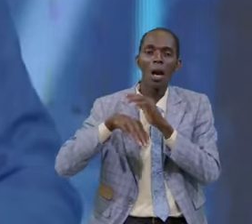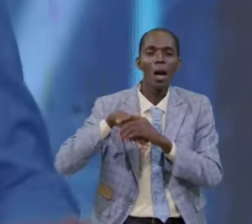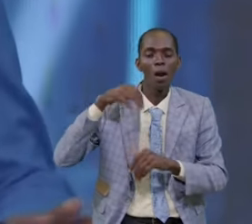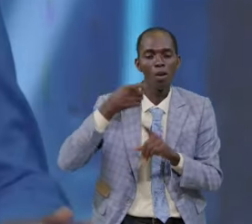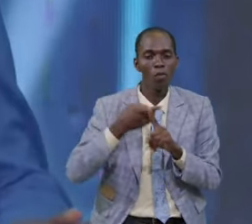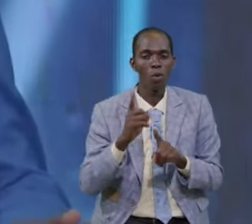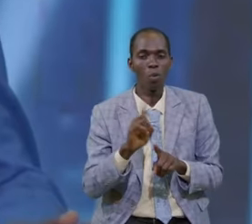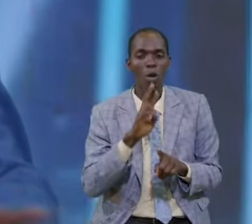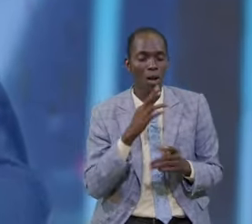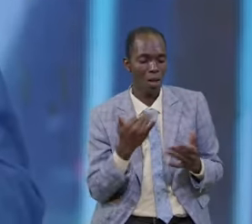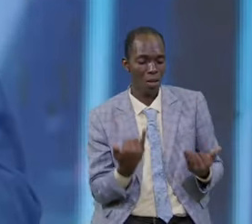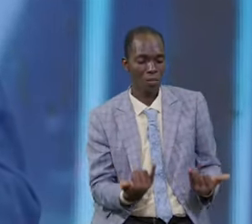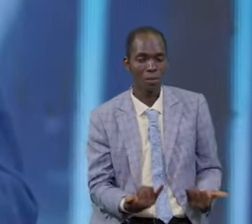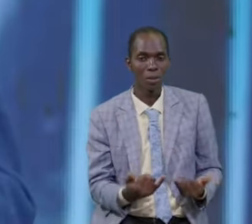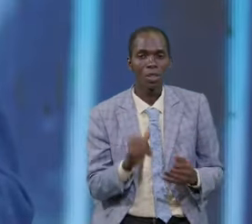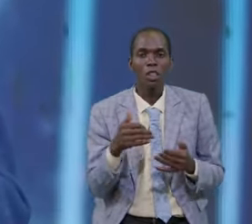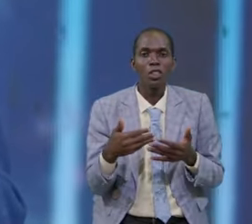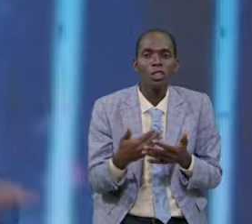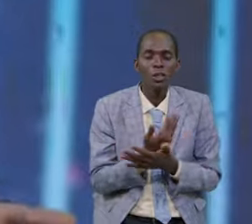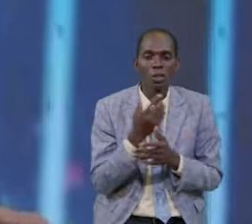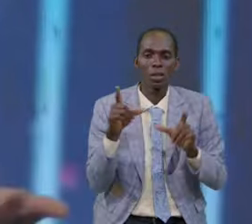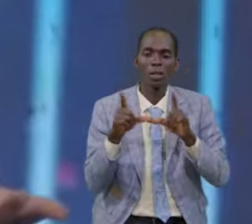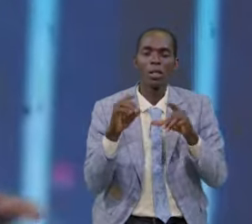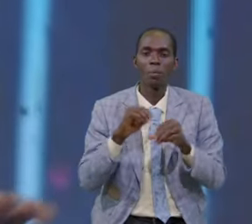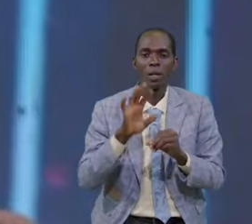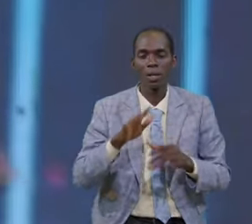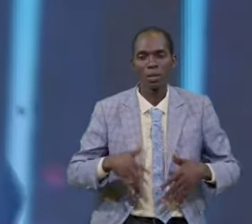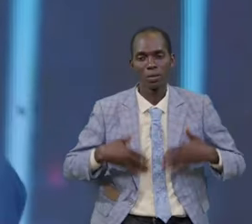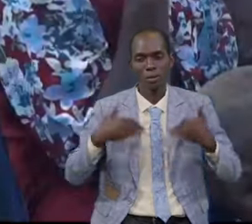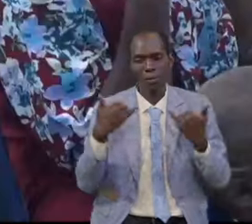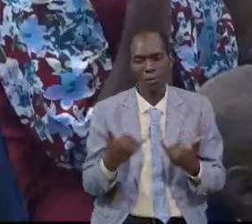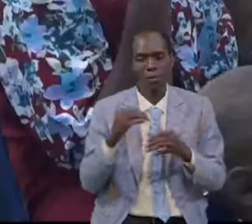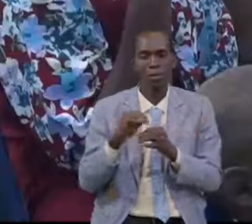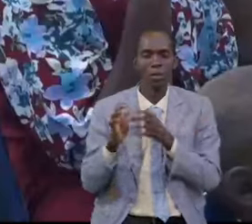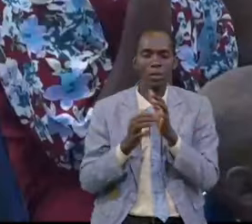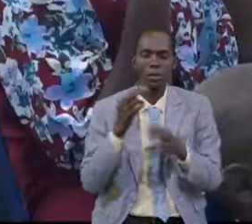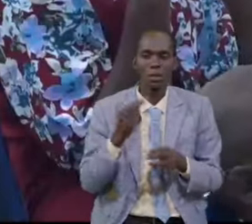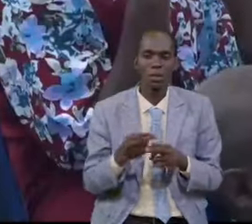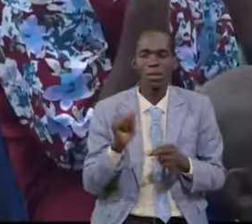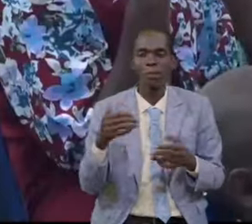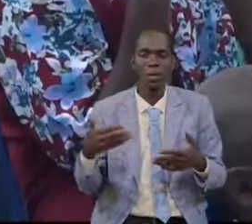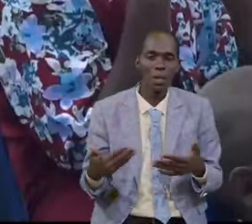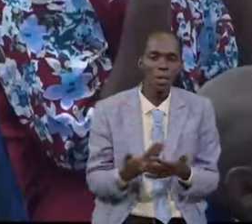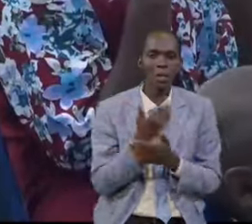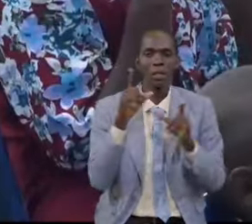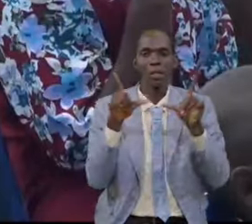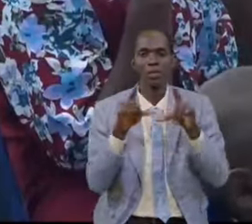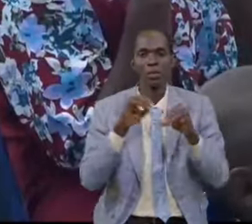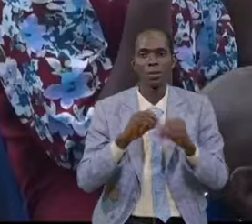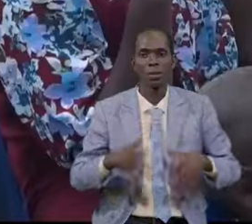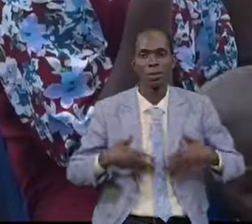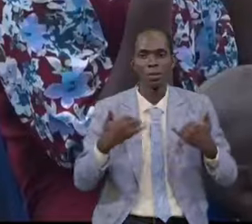là où tu es. Un niveau supérieur dans ta vie. Un nouveau niveau, un